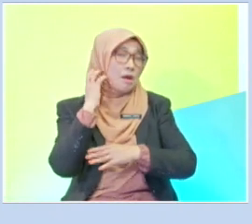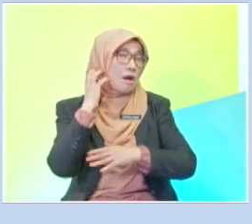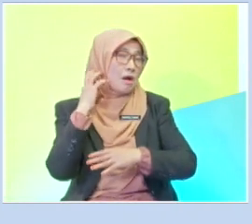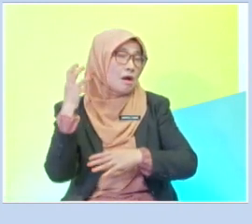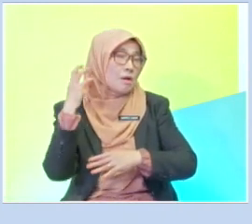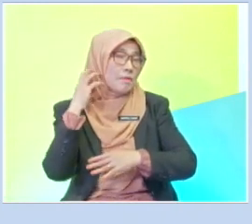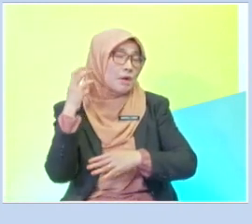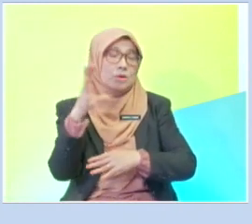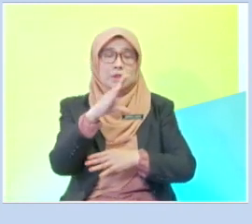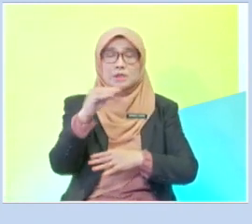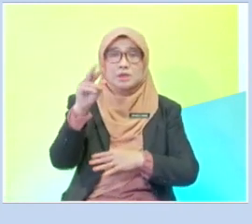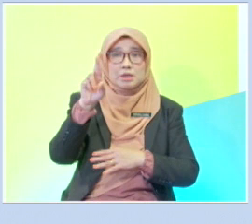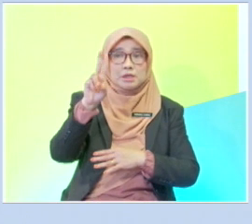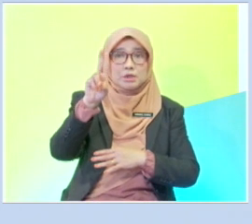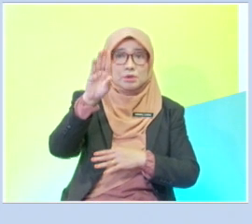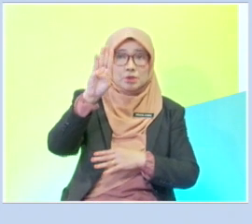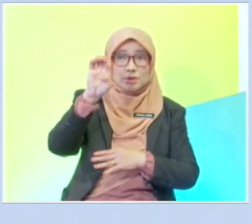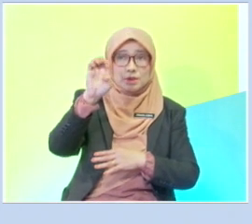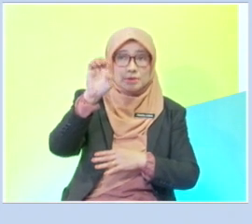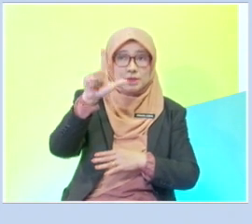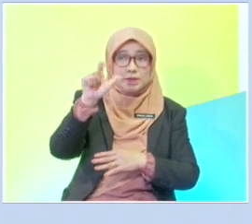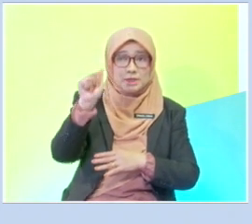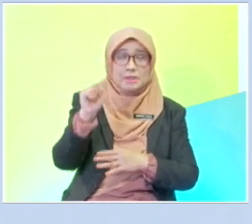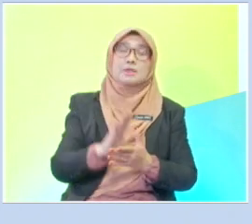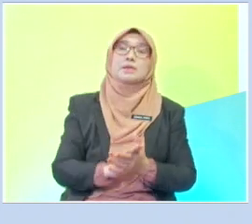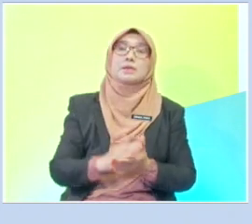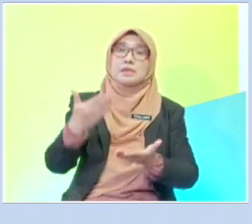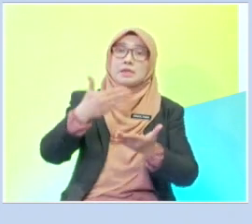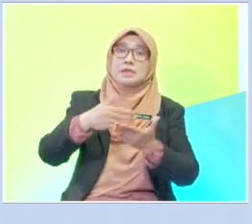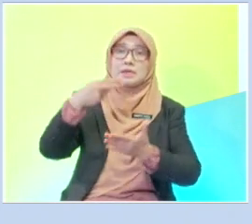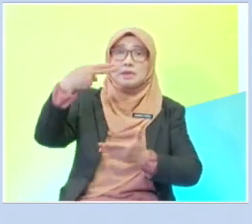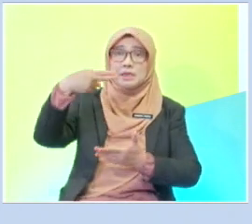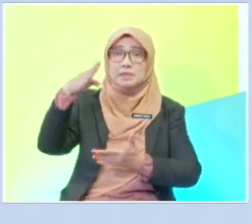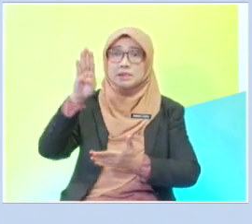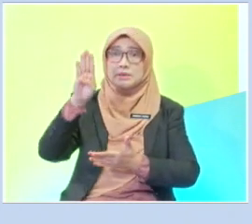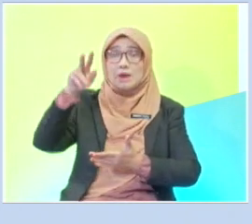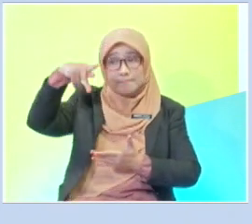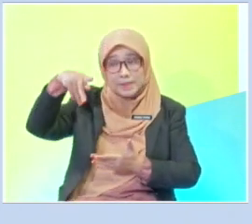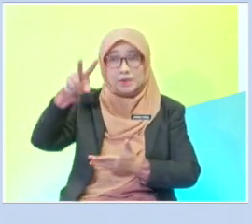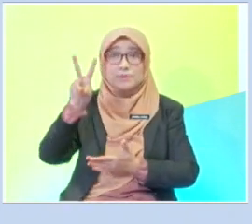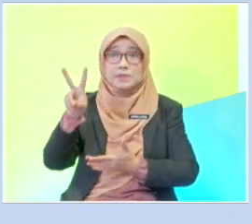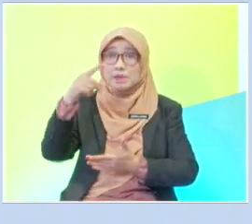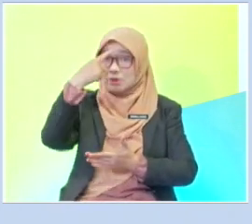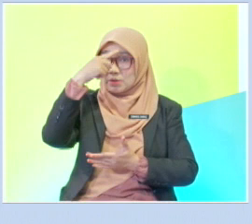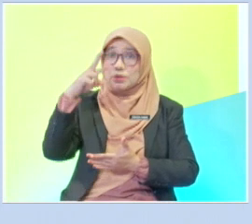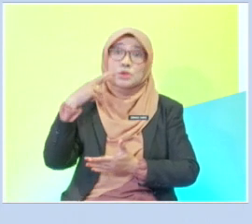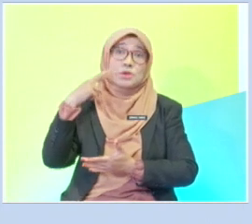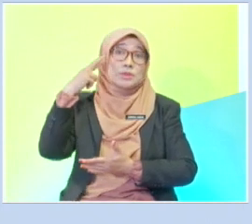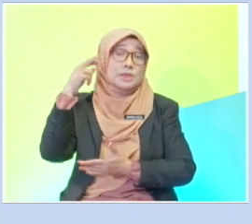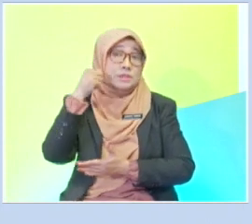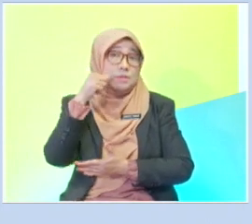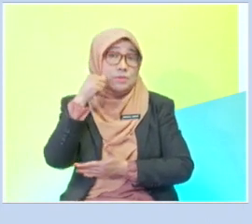ini ialah HPV atau Human Papilloma Virus, dan vaksin ini hanya diberikan untuk remaja perempuan berusia